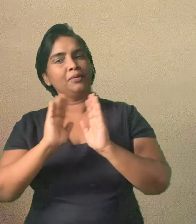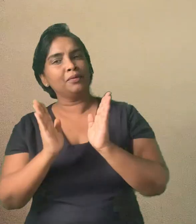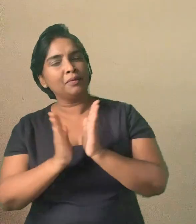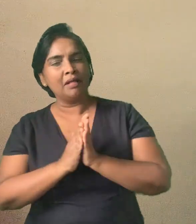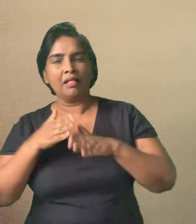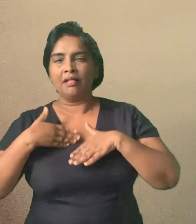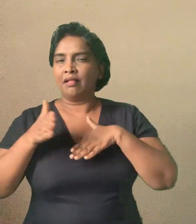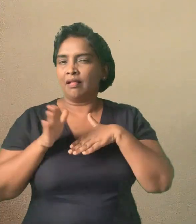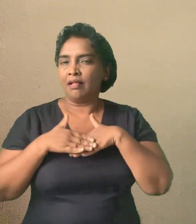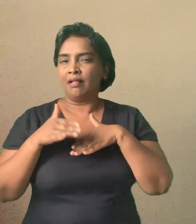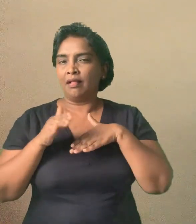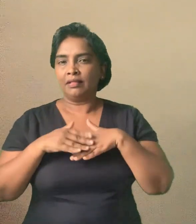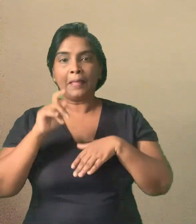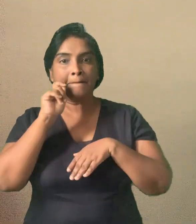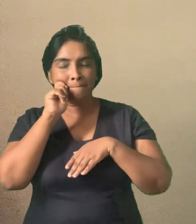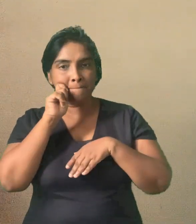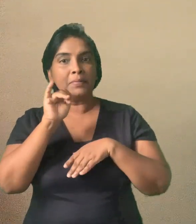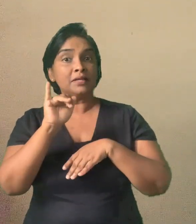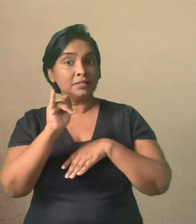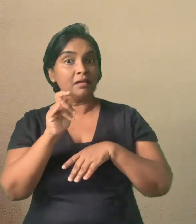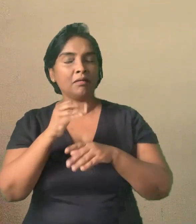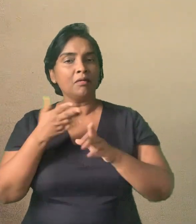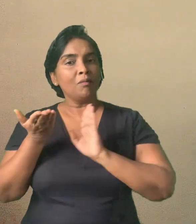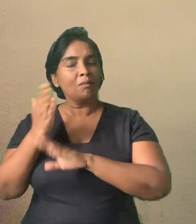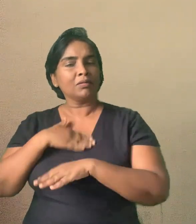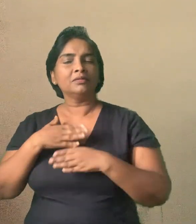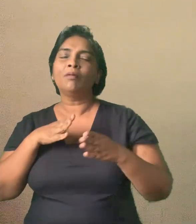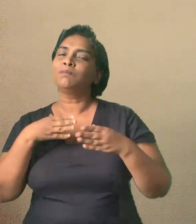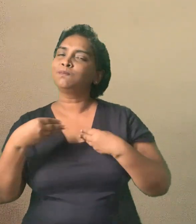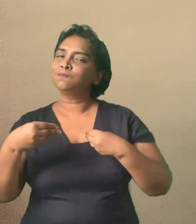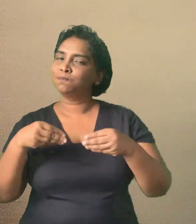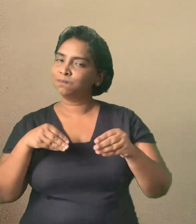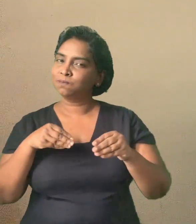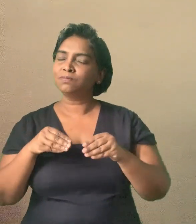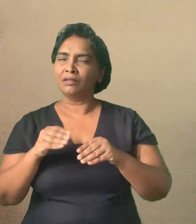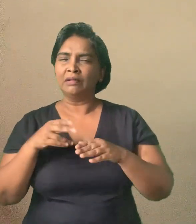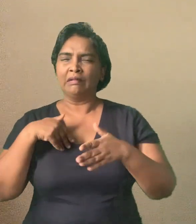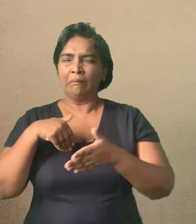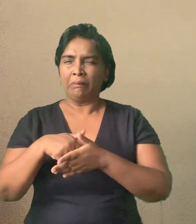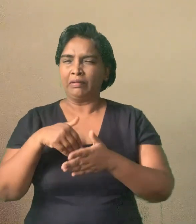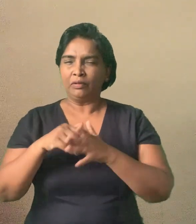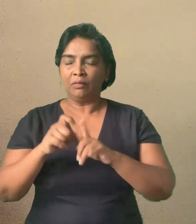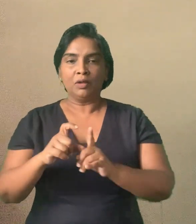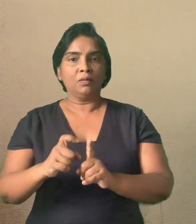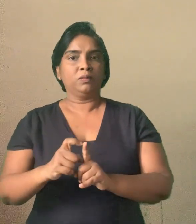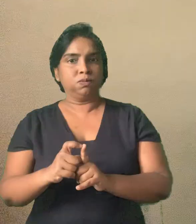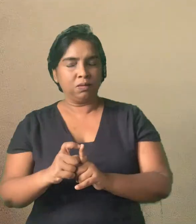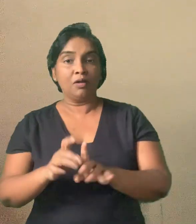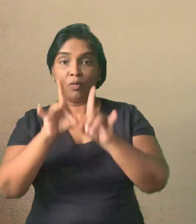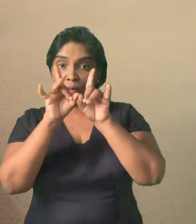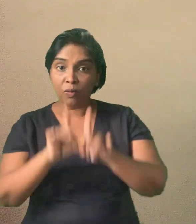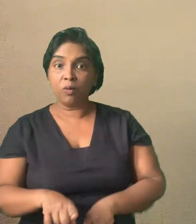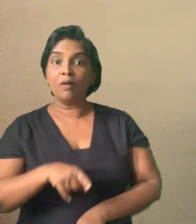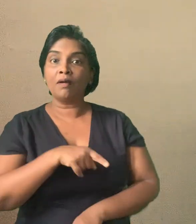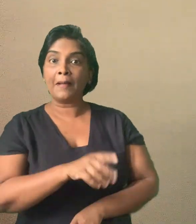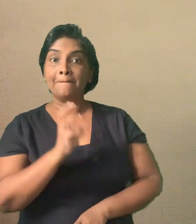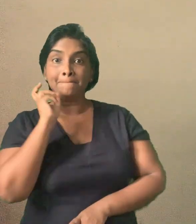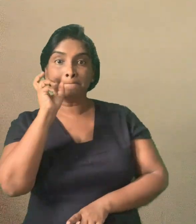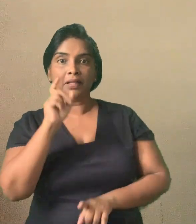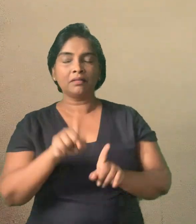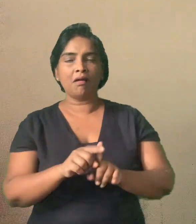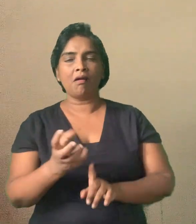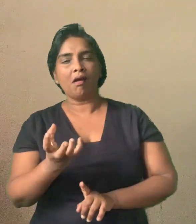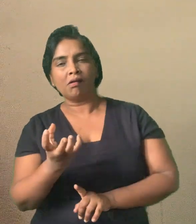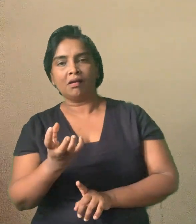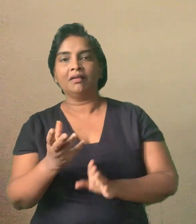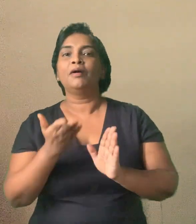පීඩනයන්ට මුහුණ දෙන මිනිස්සු සමහර මෘදු වෙලා හිටපු මිනිස්සු දරුණු වෙන්න පුළුවන්. මේ බිත්තරේ වගේ ඝන වෙන්න පුළුවන්.